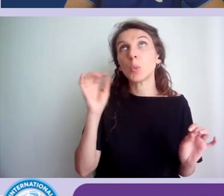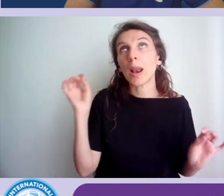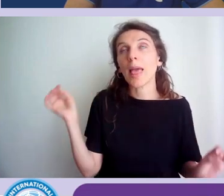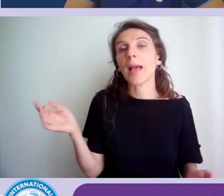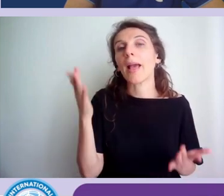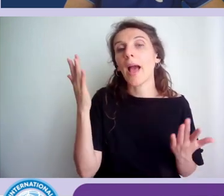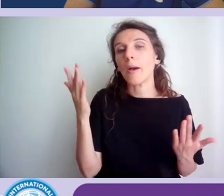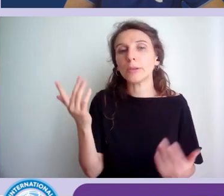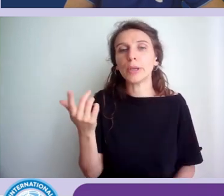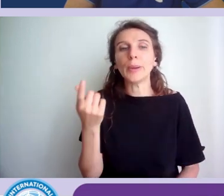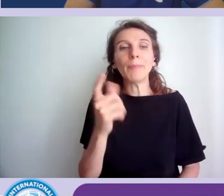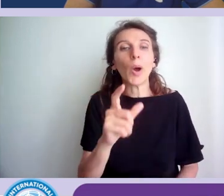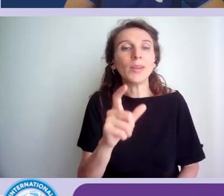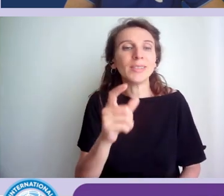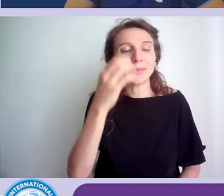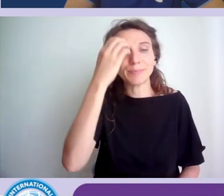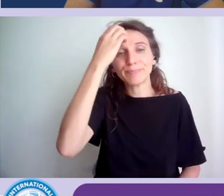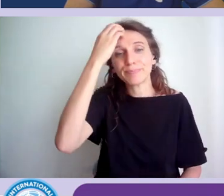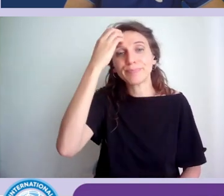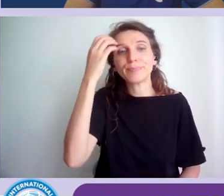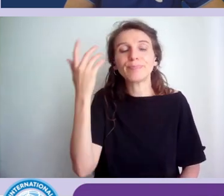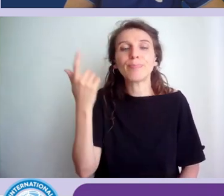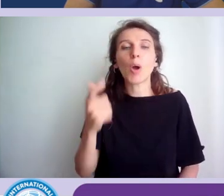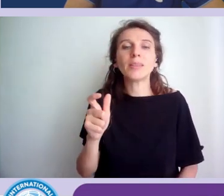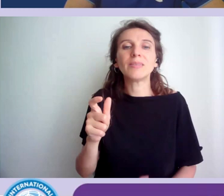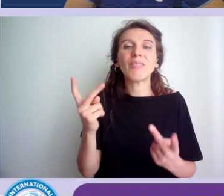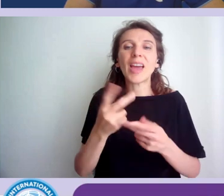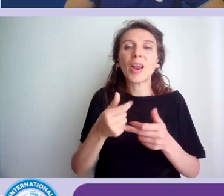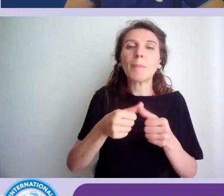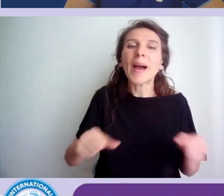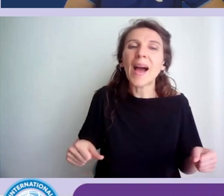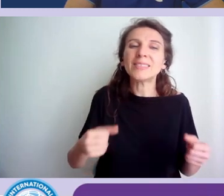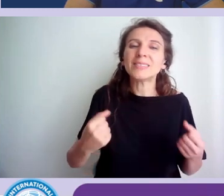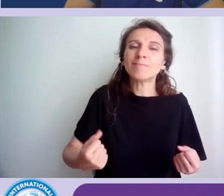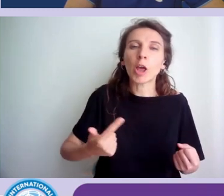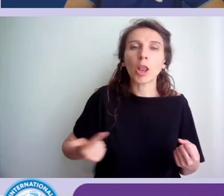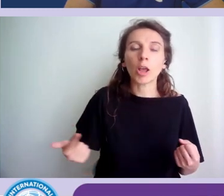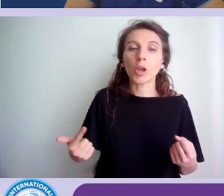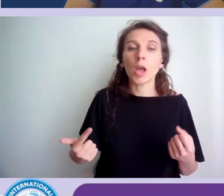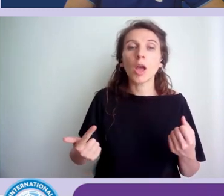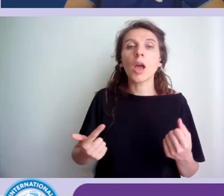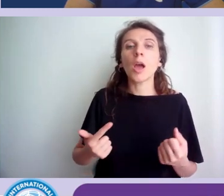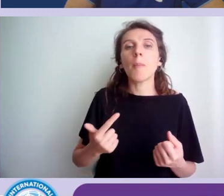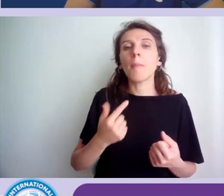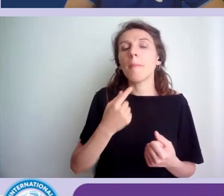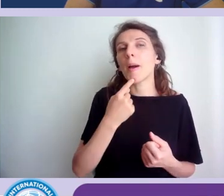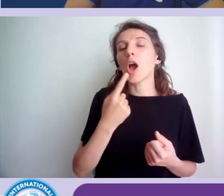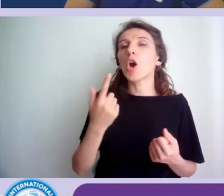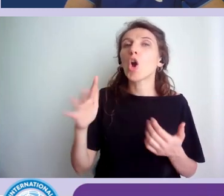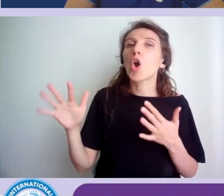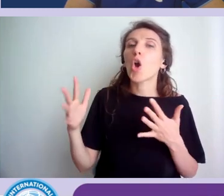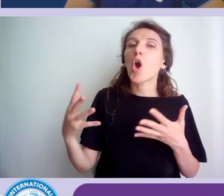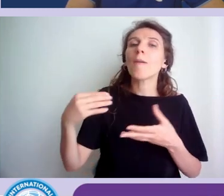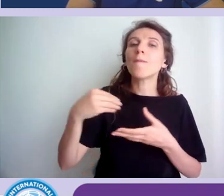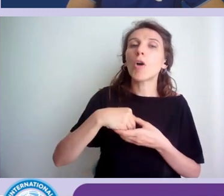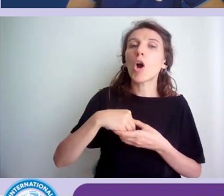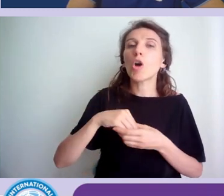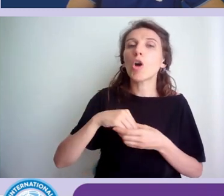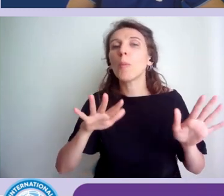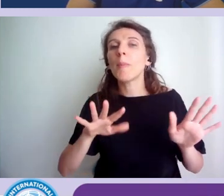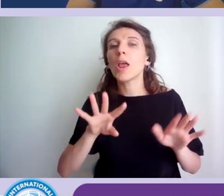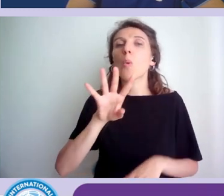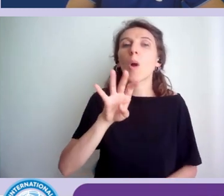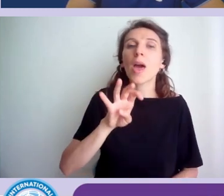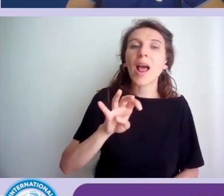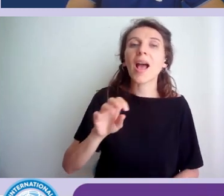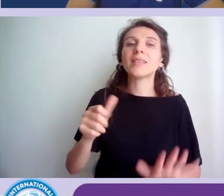a caso No sono a caso perché non hanno un vero fondamento però quando diciamo coinvolgono più o meno il 40 Il